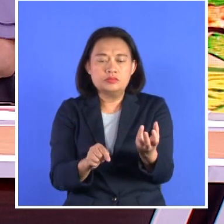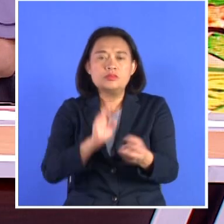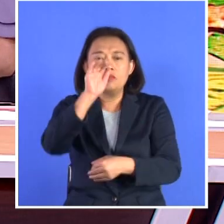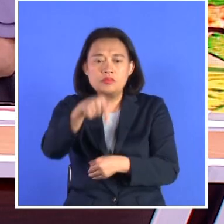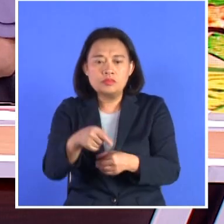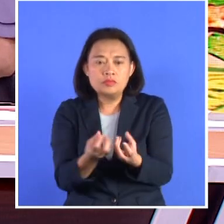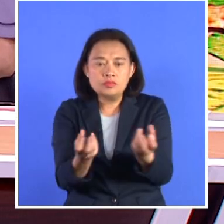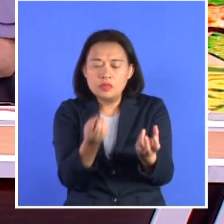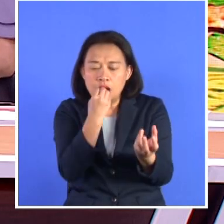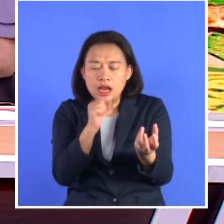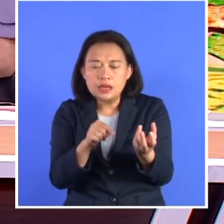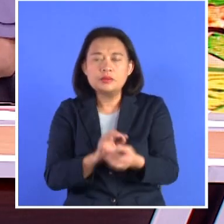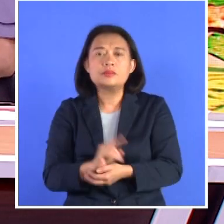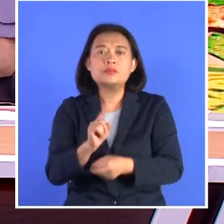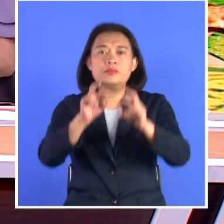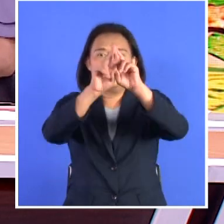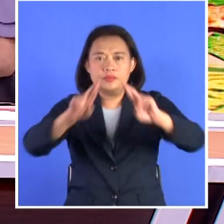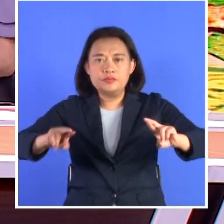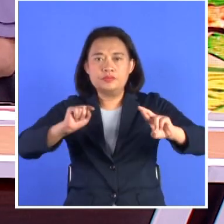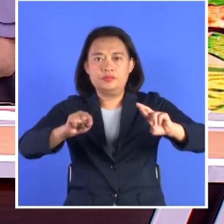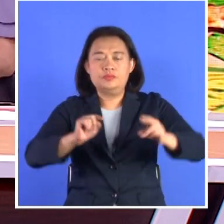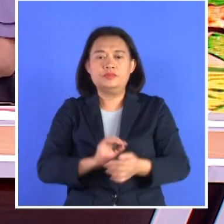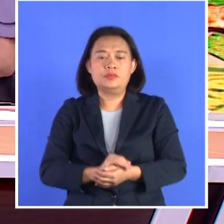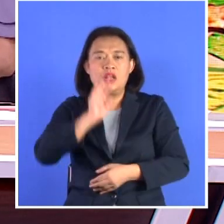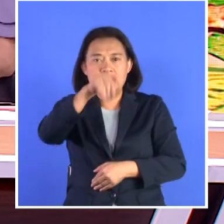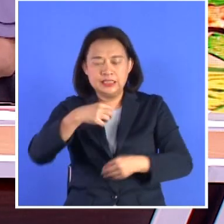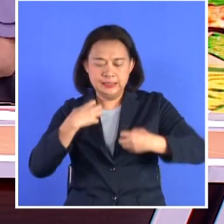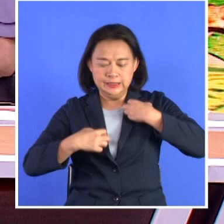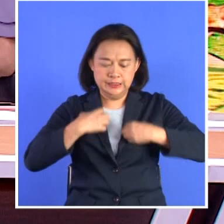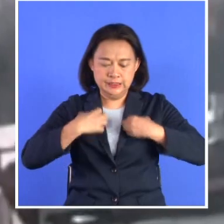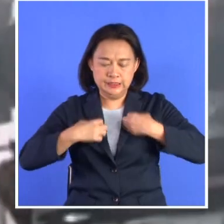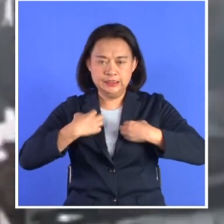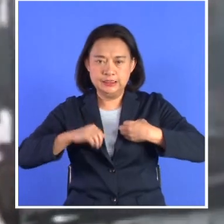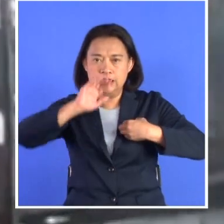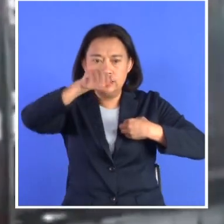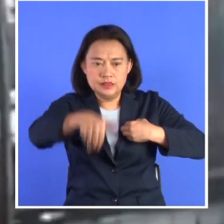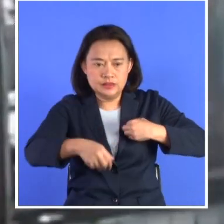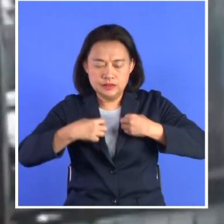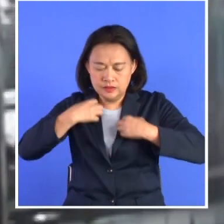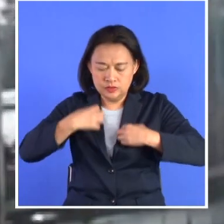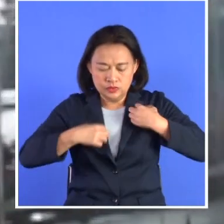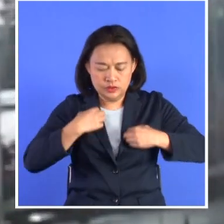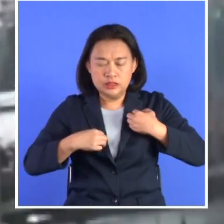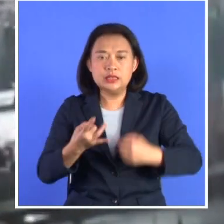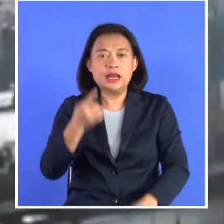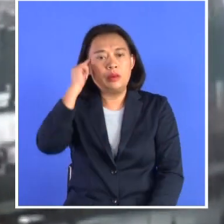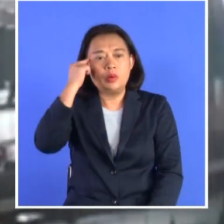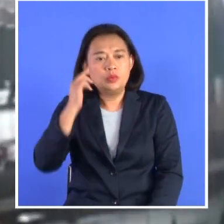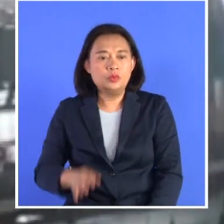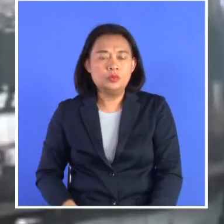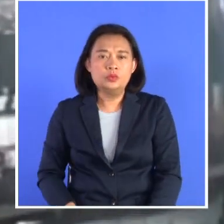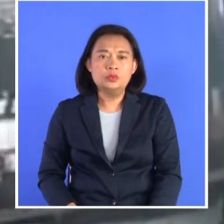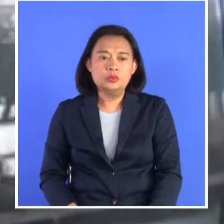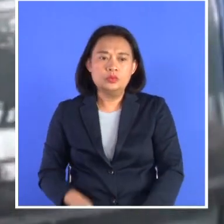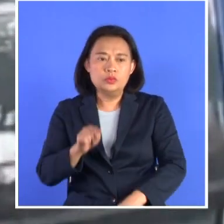ช้างเหตุเกิดที่ร้านหลานหนึ่งปรากฏว่าช้างหงุดหงิดนะครับช้างหงุดหงิดเนี่ยเป็นเพราะอะไรไม่ทราบทำร้ายคนนะ